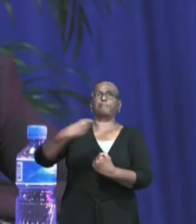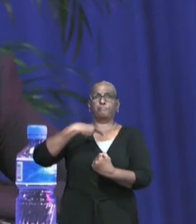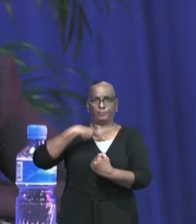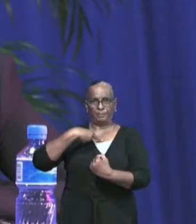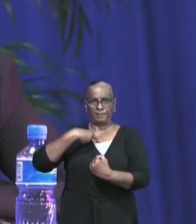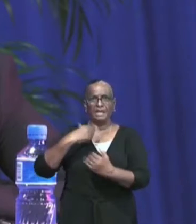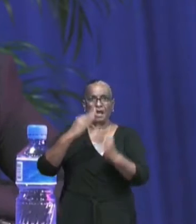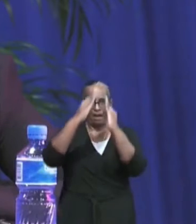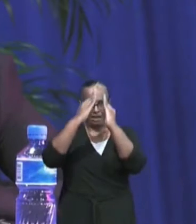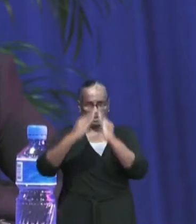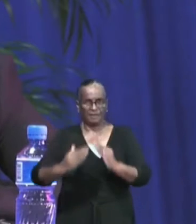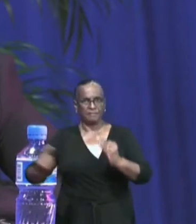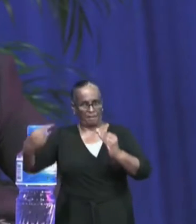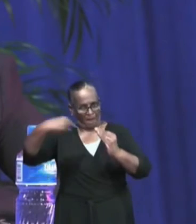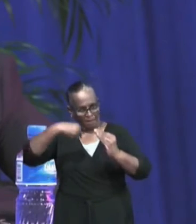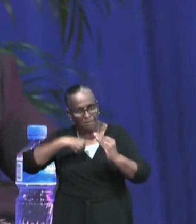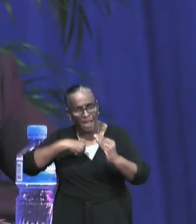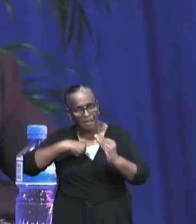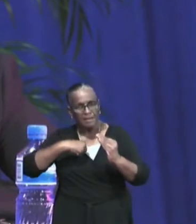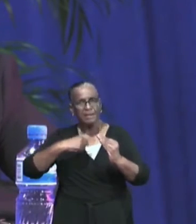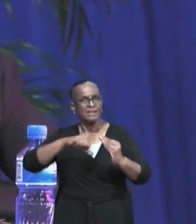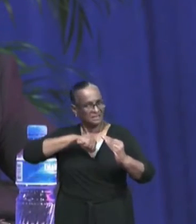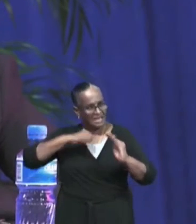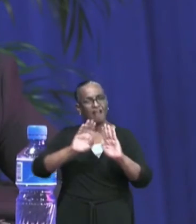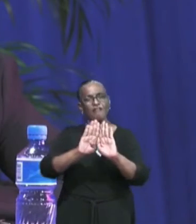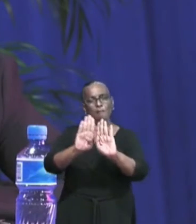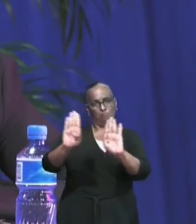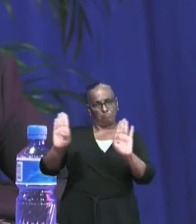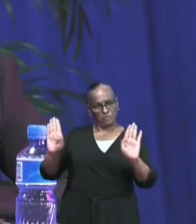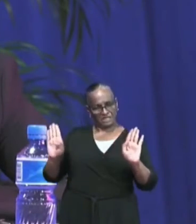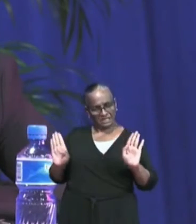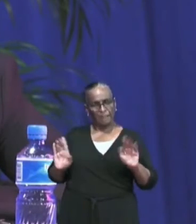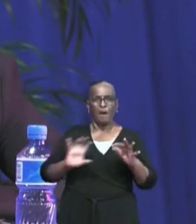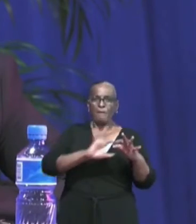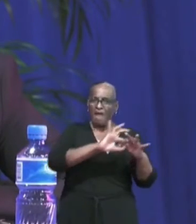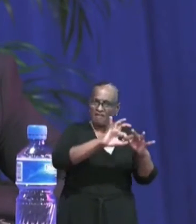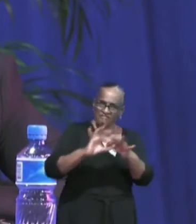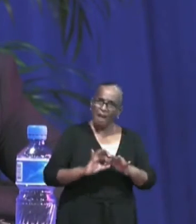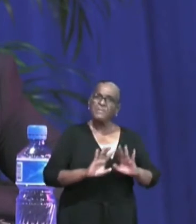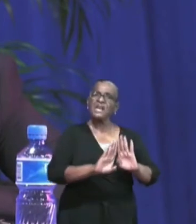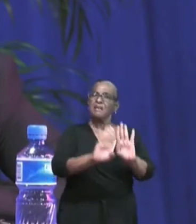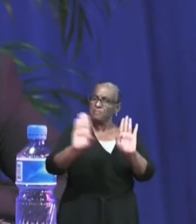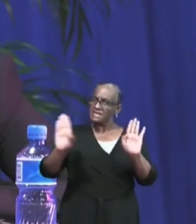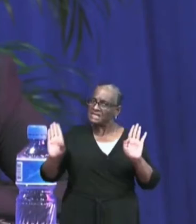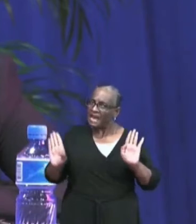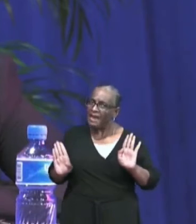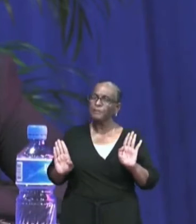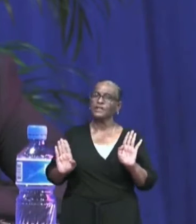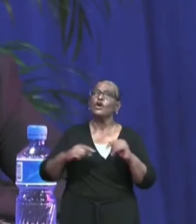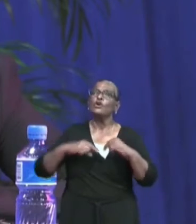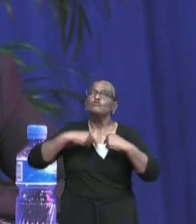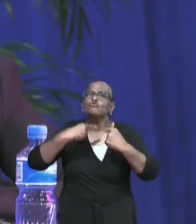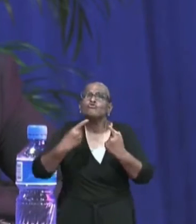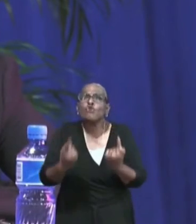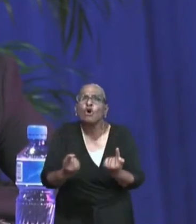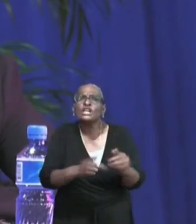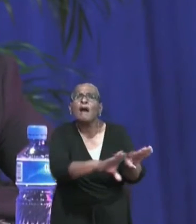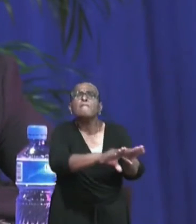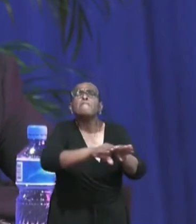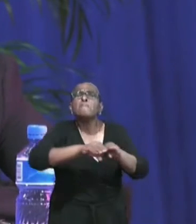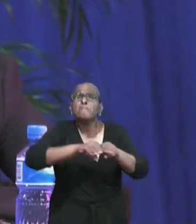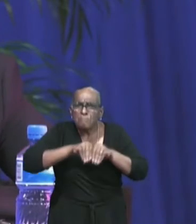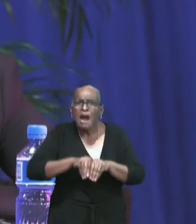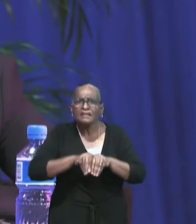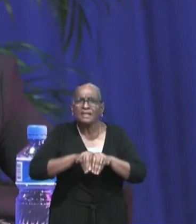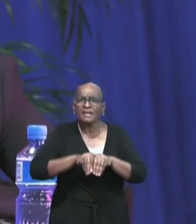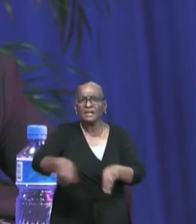binnen in huis, kan je jezelf beschermen, je familie, je gezin beschermen door de maatregelen in acht